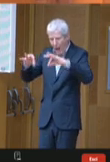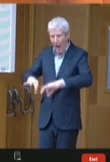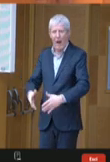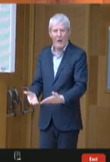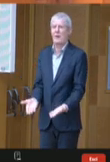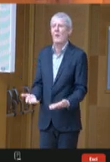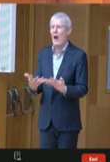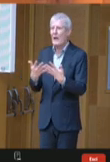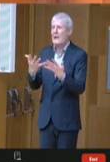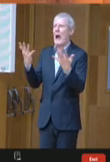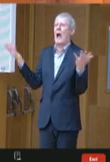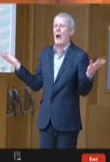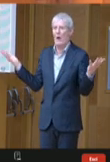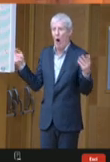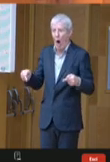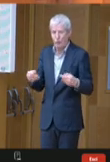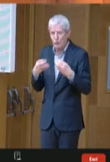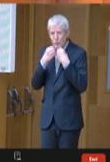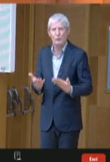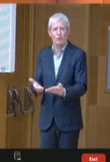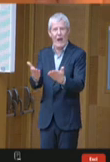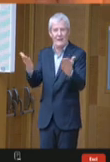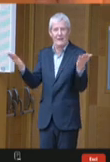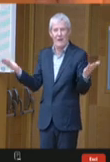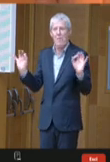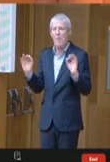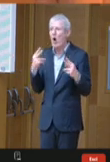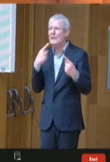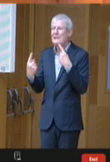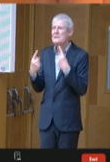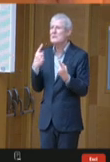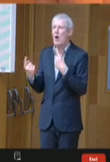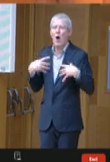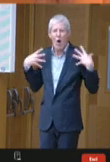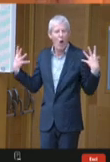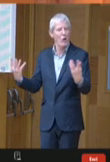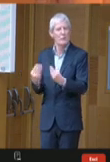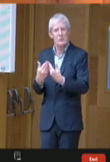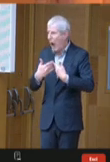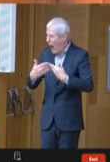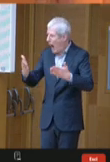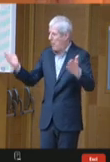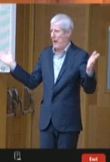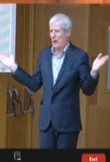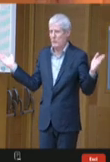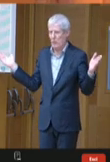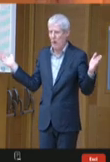e non sempre avviene, ma qui oggi avviene, si cala in un discorso ampio che tocca